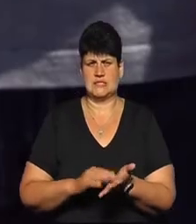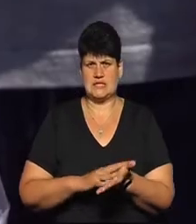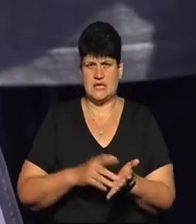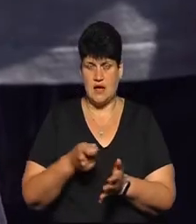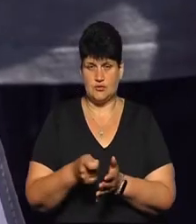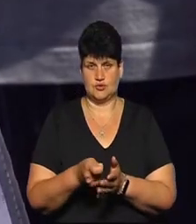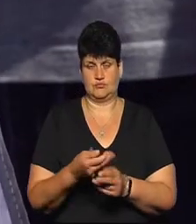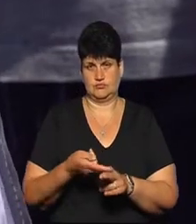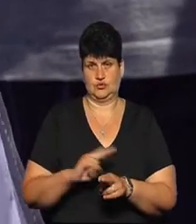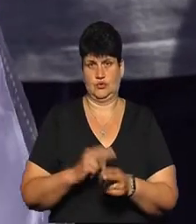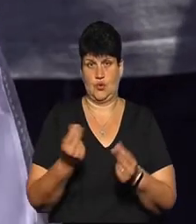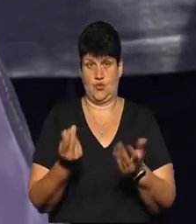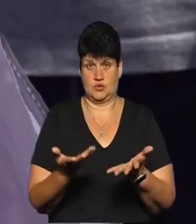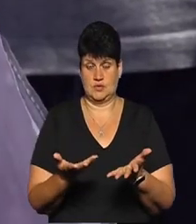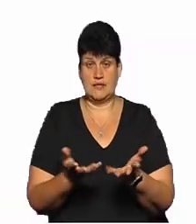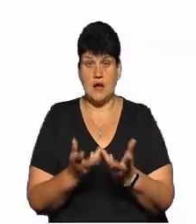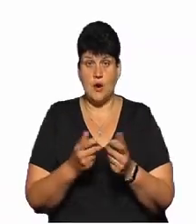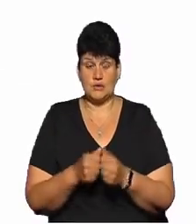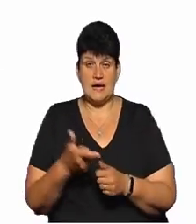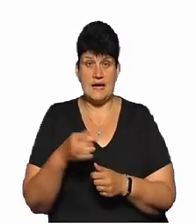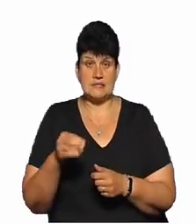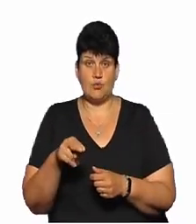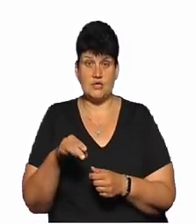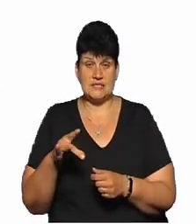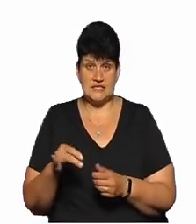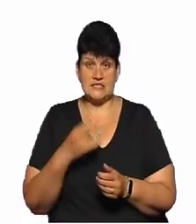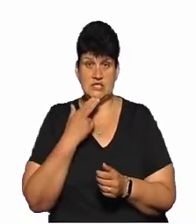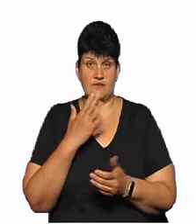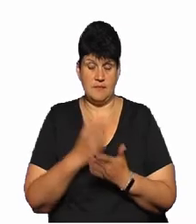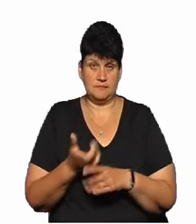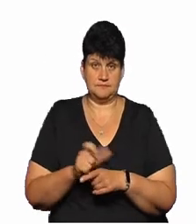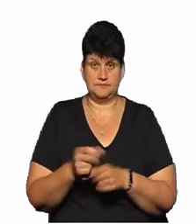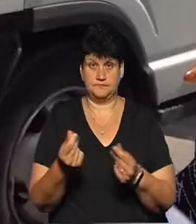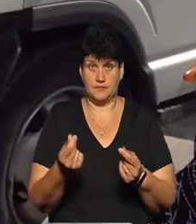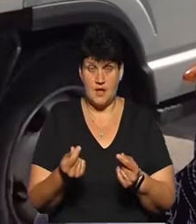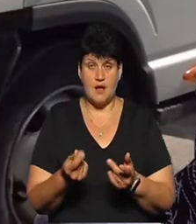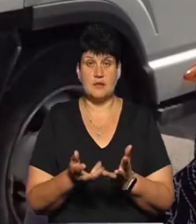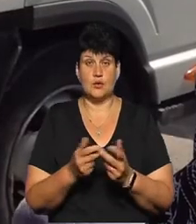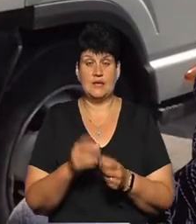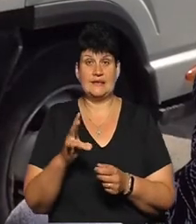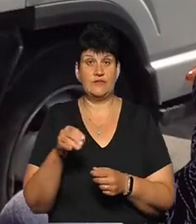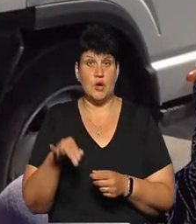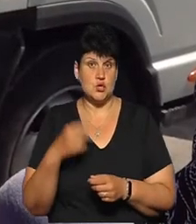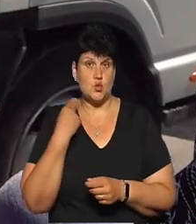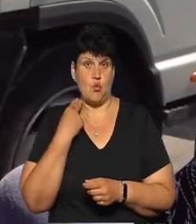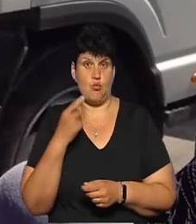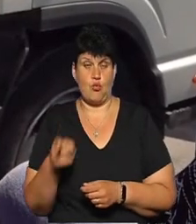газ. Каже, на рахунку «Газпостачу» за червень має переплату, а на рахунку «Нафтогазу» – борг. Вони мені вернули,